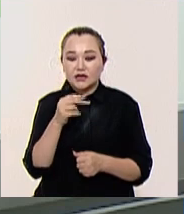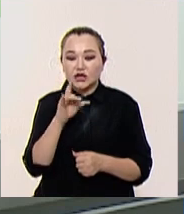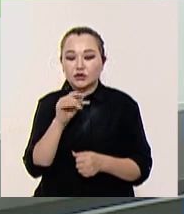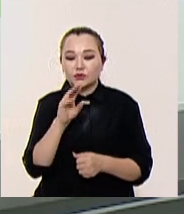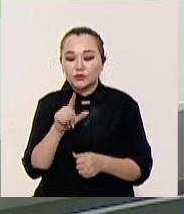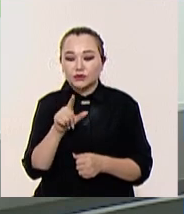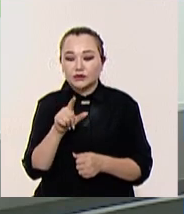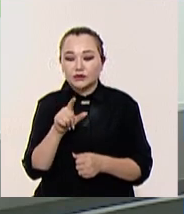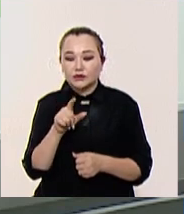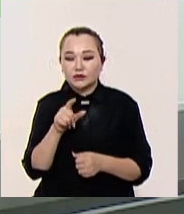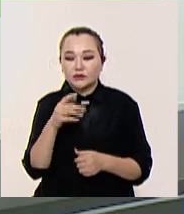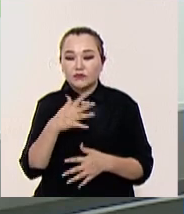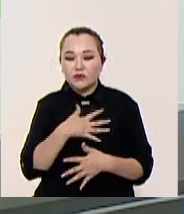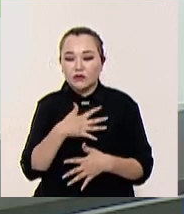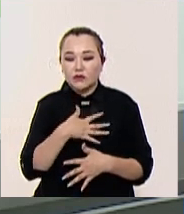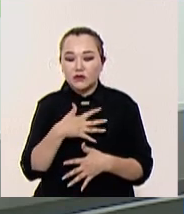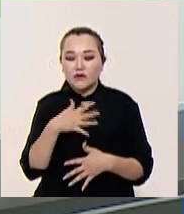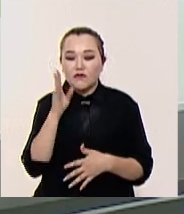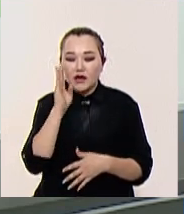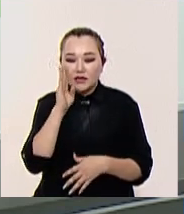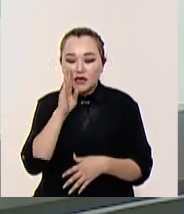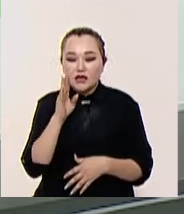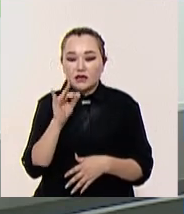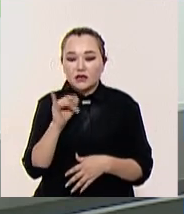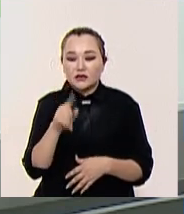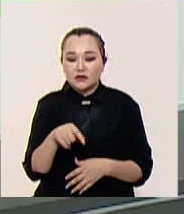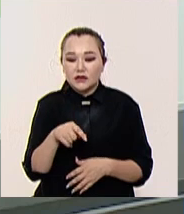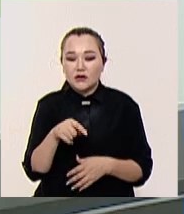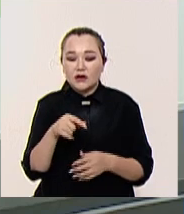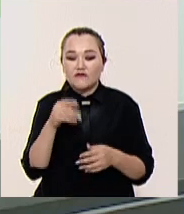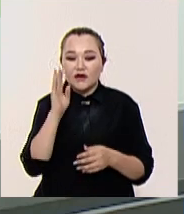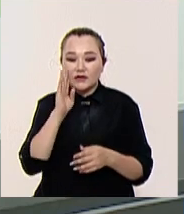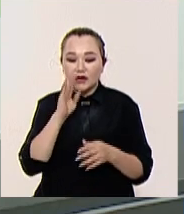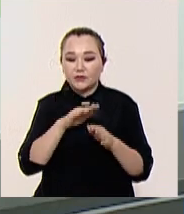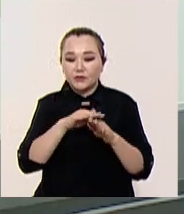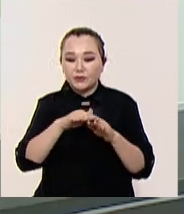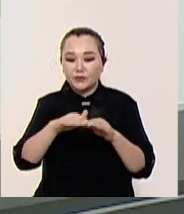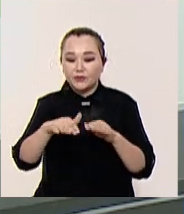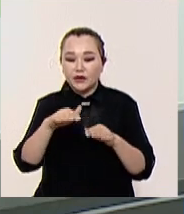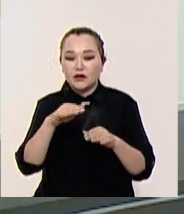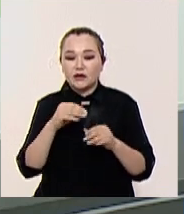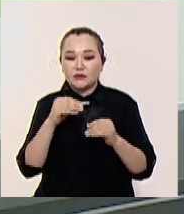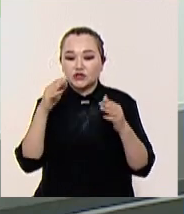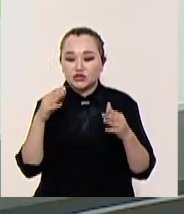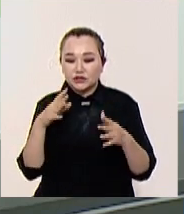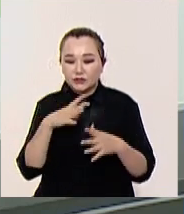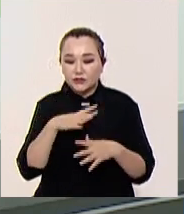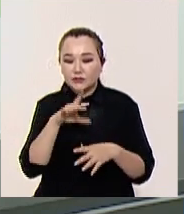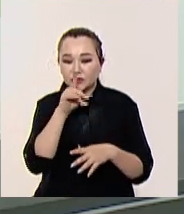ртути значит, в атмосферном воздухе, в воде и так далее. В поверхностной воде у нас превышения не было.